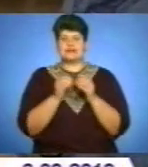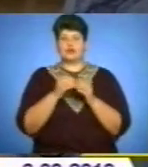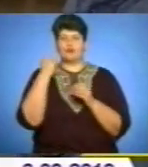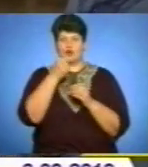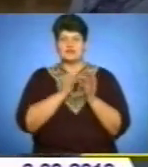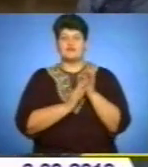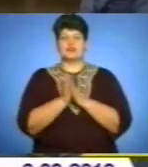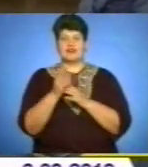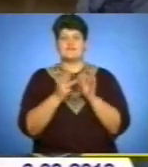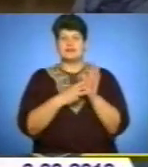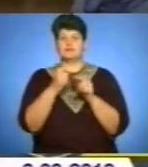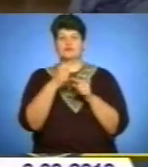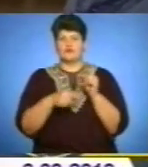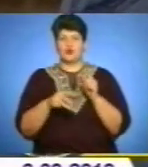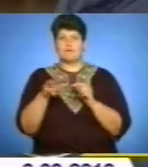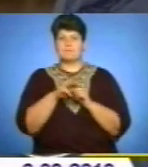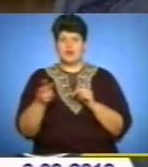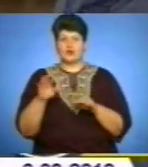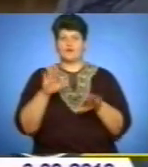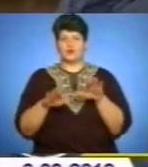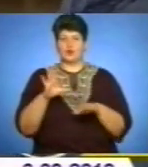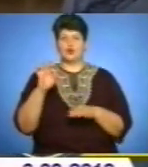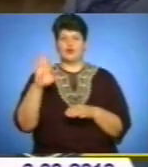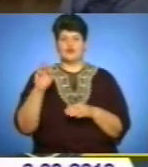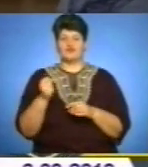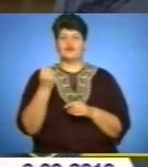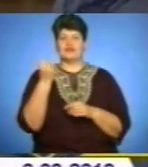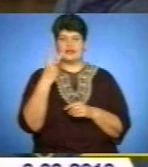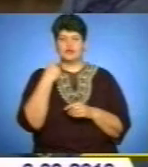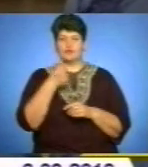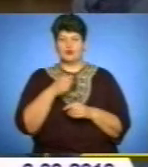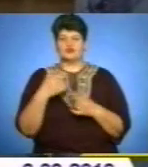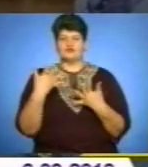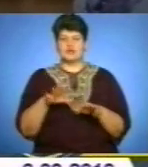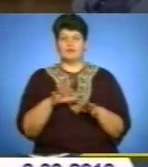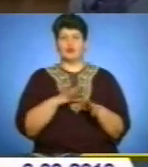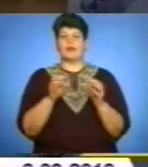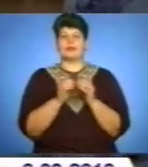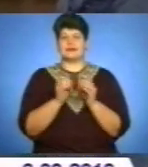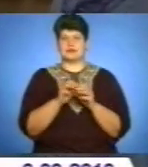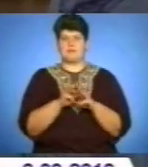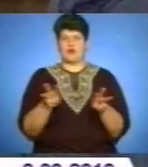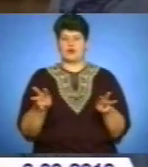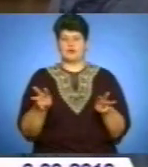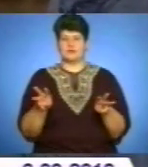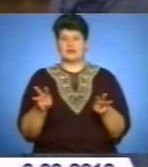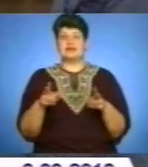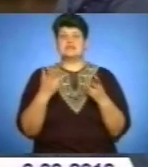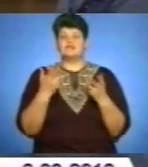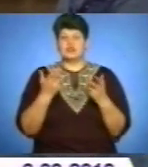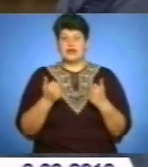виростили 8,5 мільйонів тонн овочів, в 2012 році їх вже було 10 мільйонів тонн. Звичайно, наш